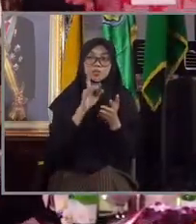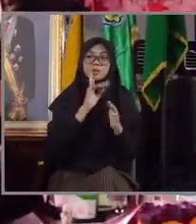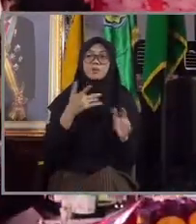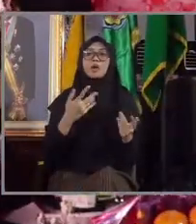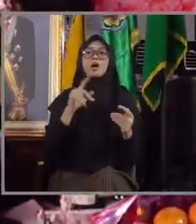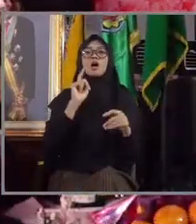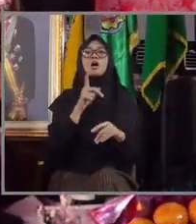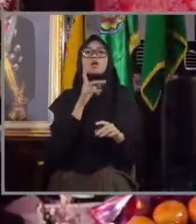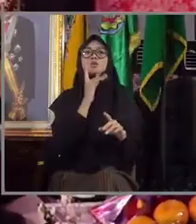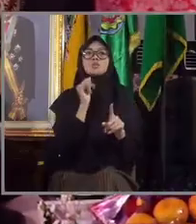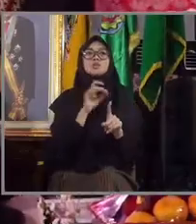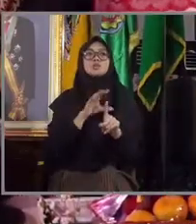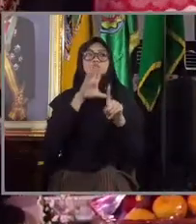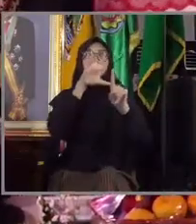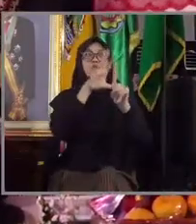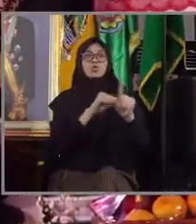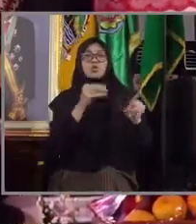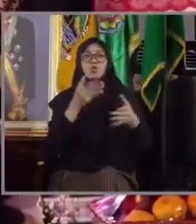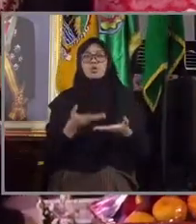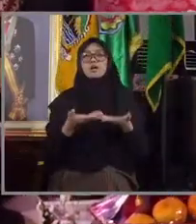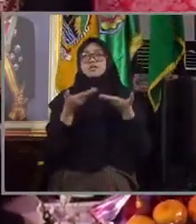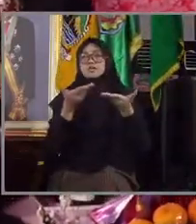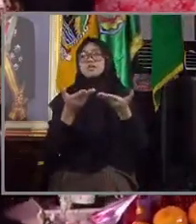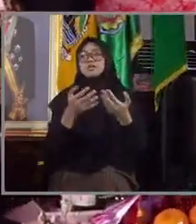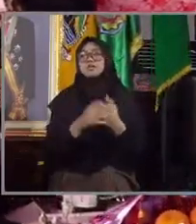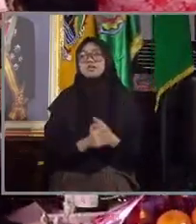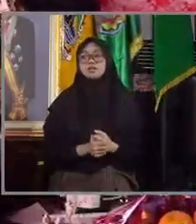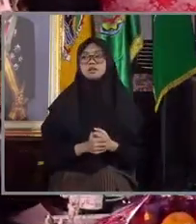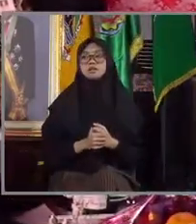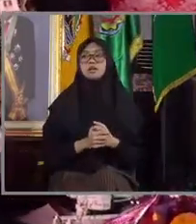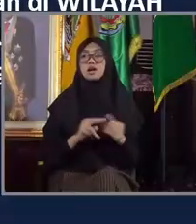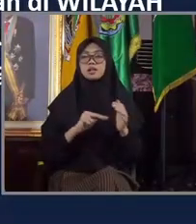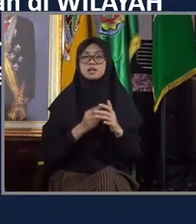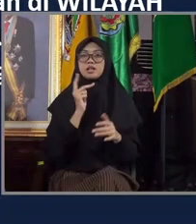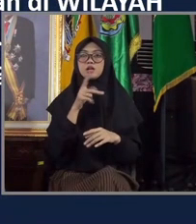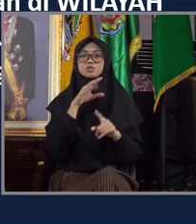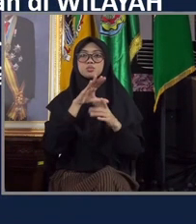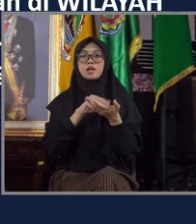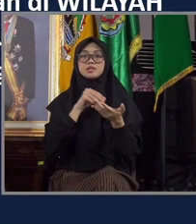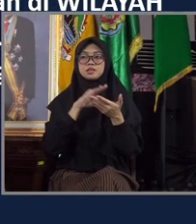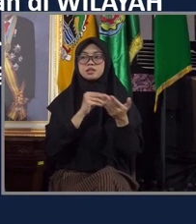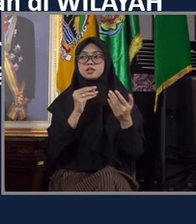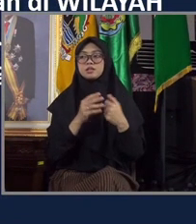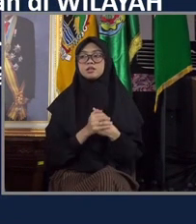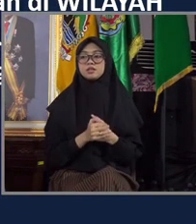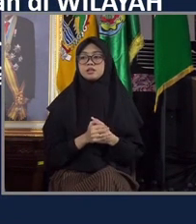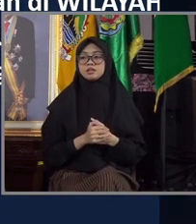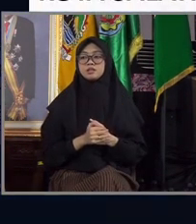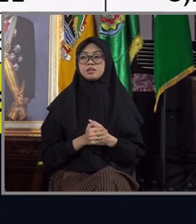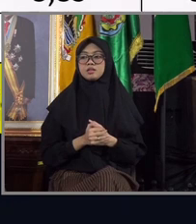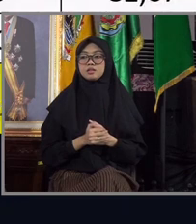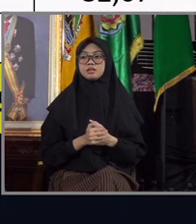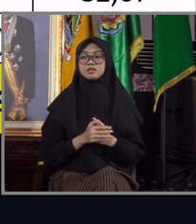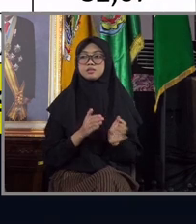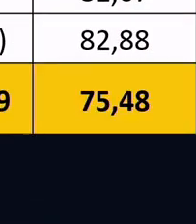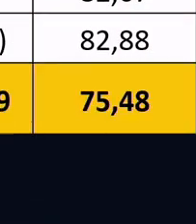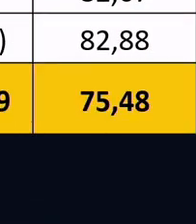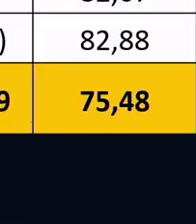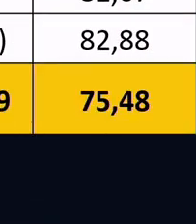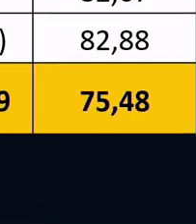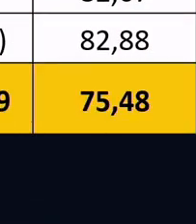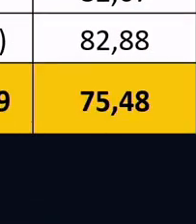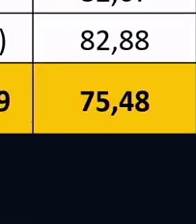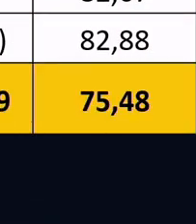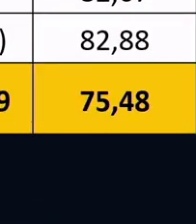studi tiru gitu ya istilahnya studi tiru ajud tidak mau di penghujung lanjut saja